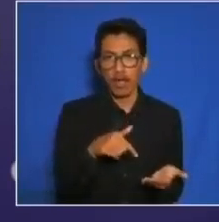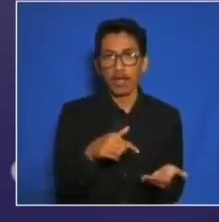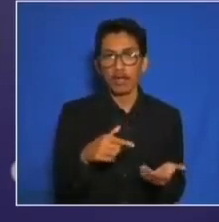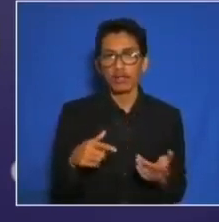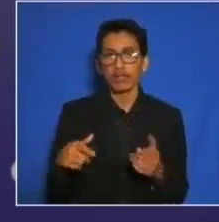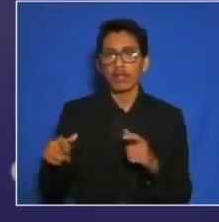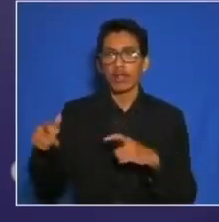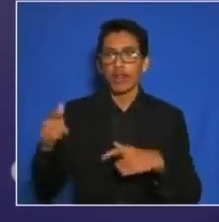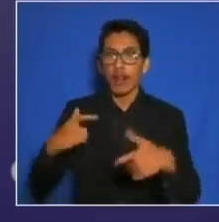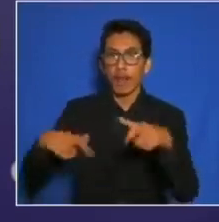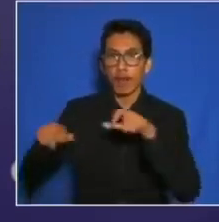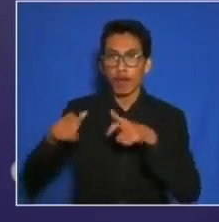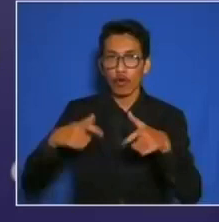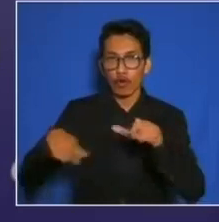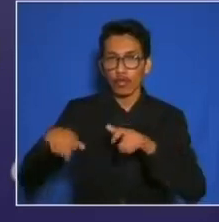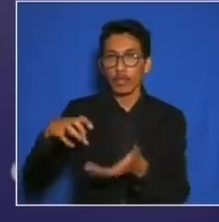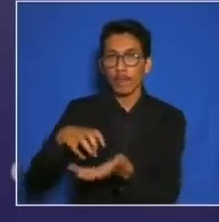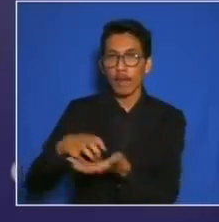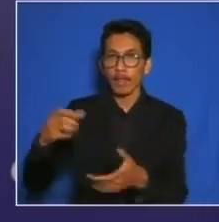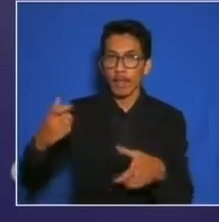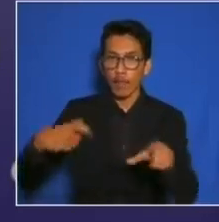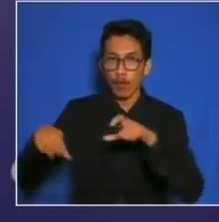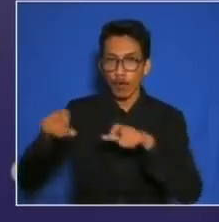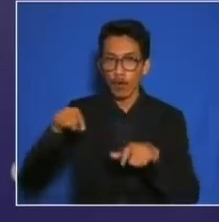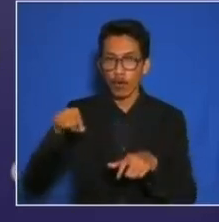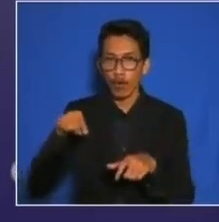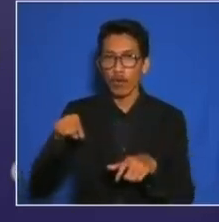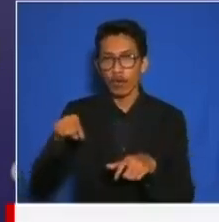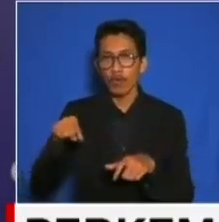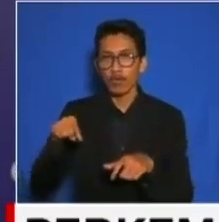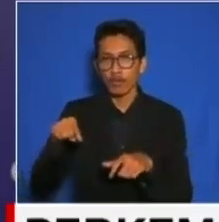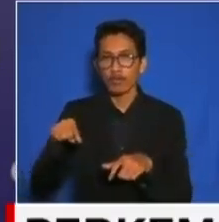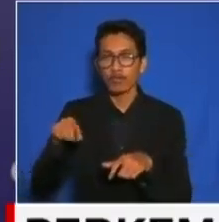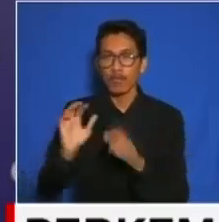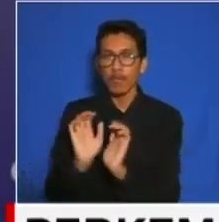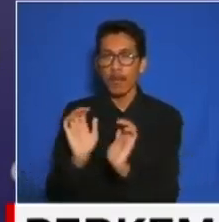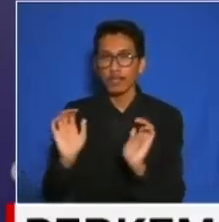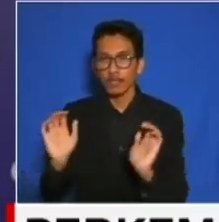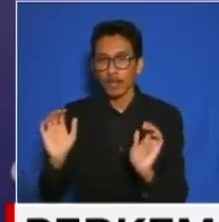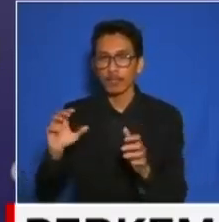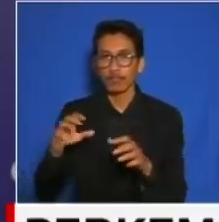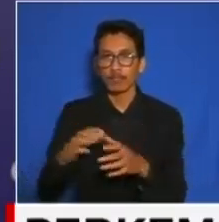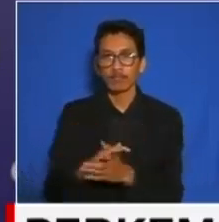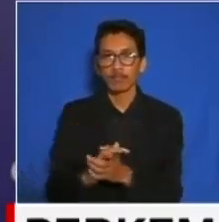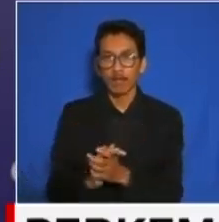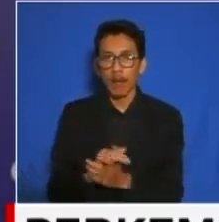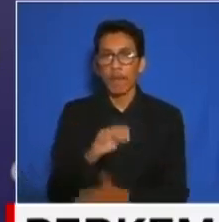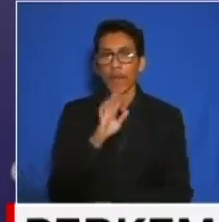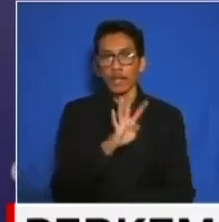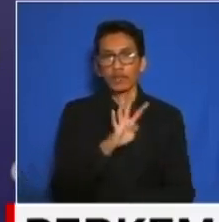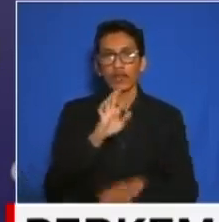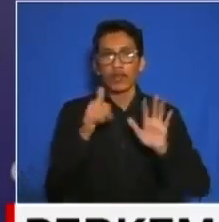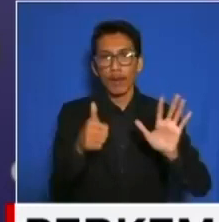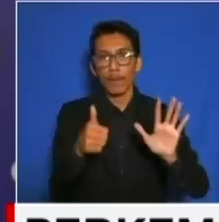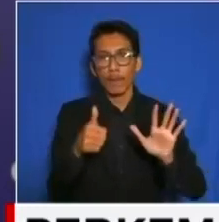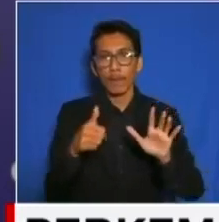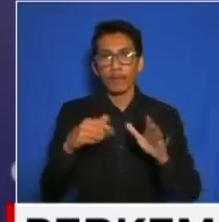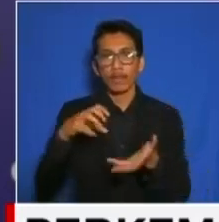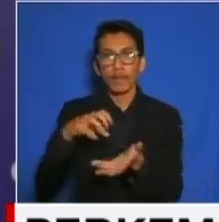laboratorium yang sudah mulai operasional dan makin hari kapasitasnya makin ditingkatkan ada lebih dari 46